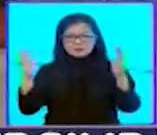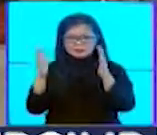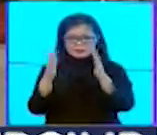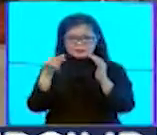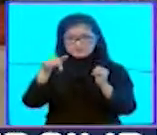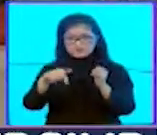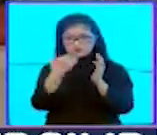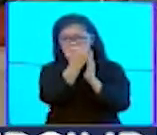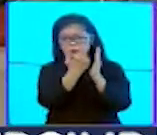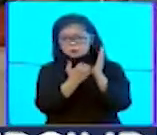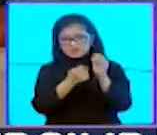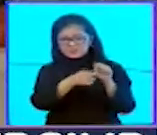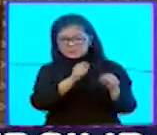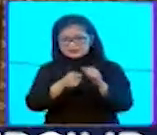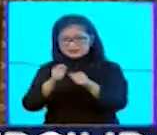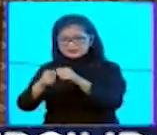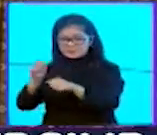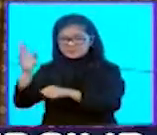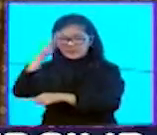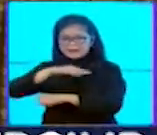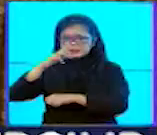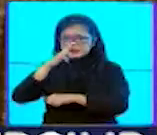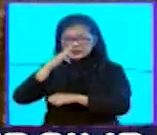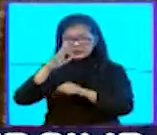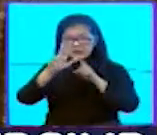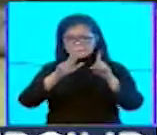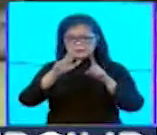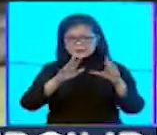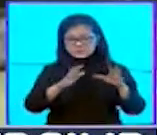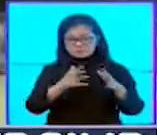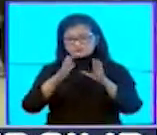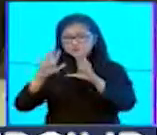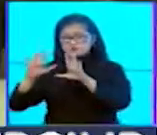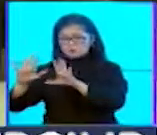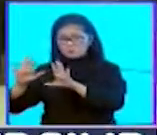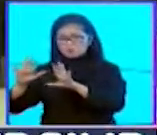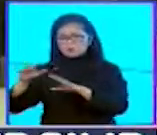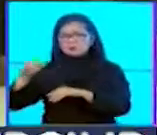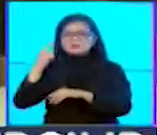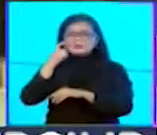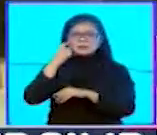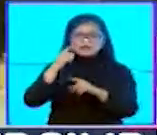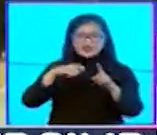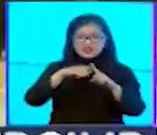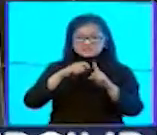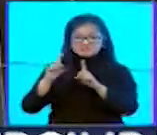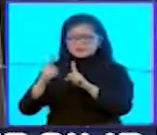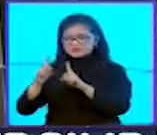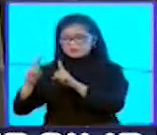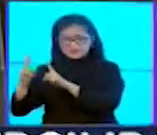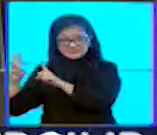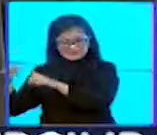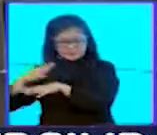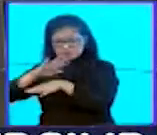diikuti 18 siswa kelas 10, hari Rabu untuk kelas 11 dan Jumat kelas 12. Seluruh tenaga pendidik dan peserta